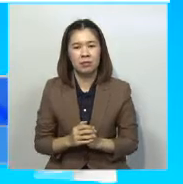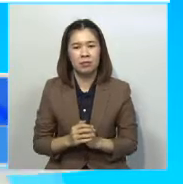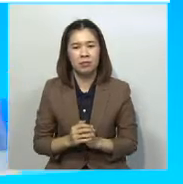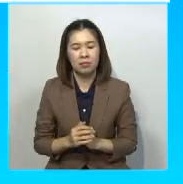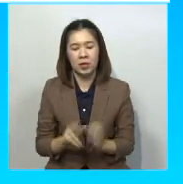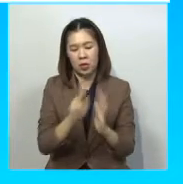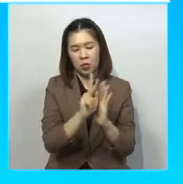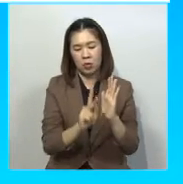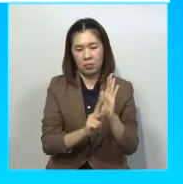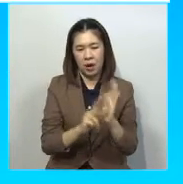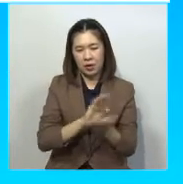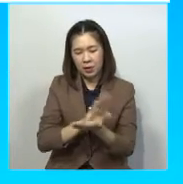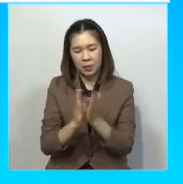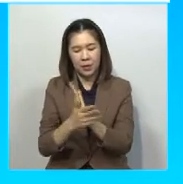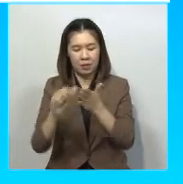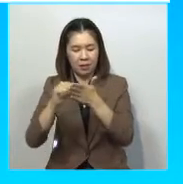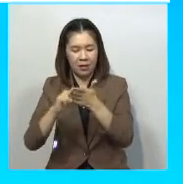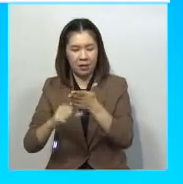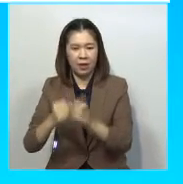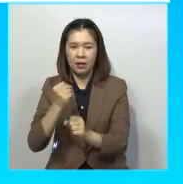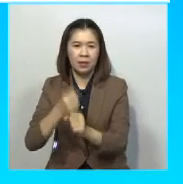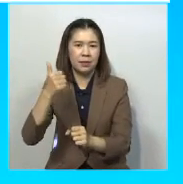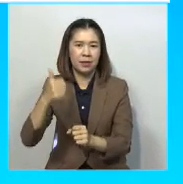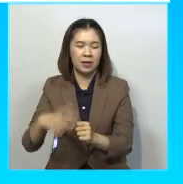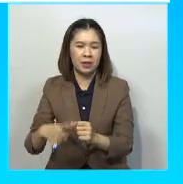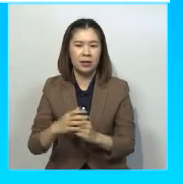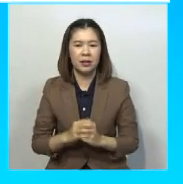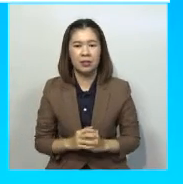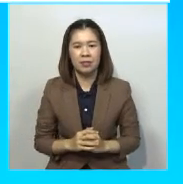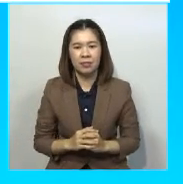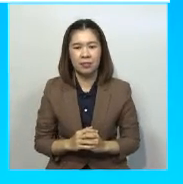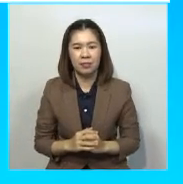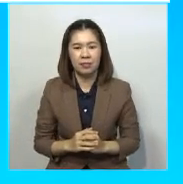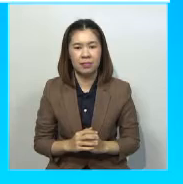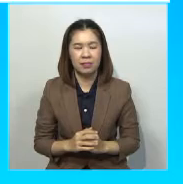แปลงนโยบายเหล่านี้เป็นไปไม่ได้ที่จะไม่สานต่อโครงการ EEC